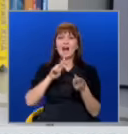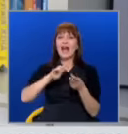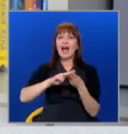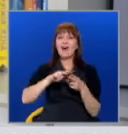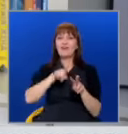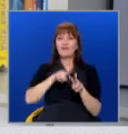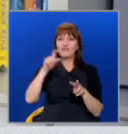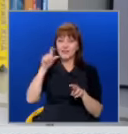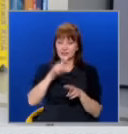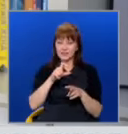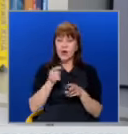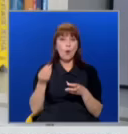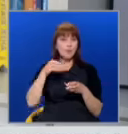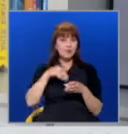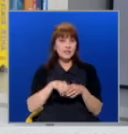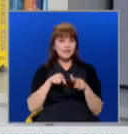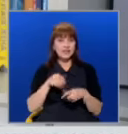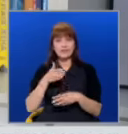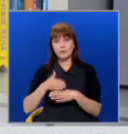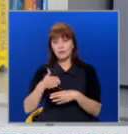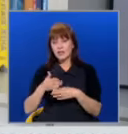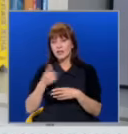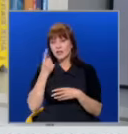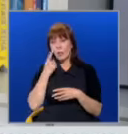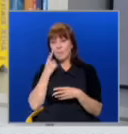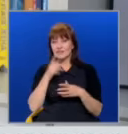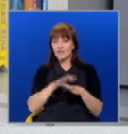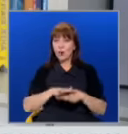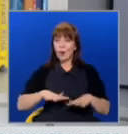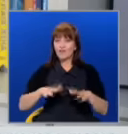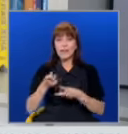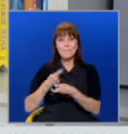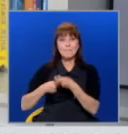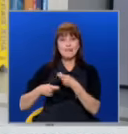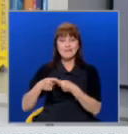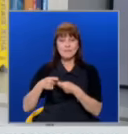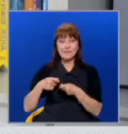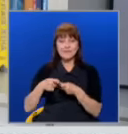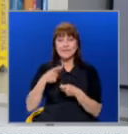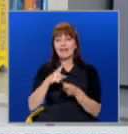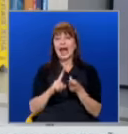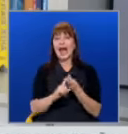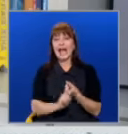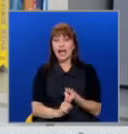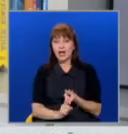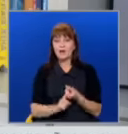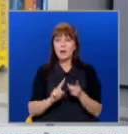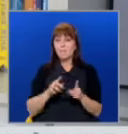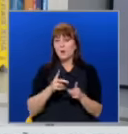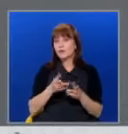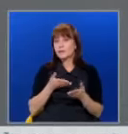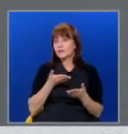в тези процеси в момента се опитват да овладеят бизнеса на Къру. Очевидно са минали от другата страна